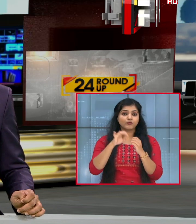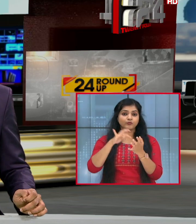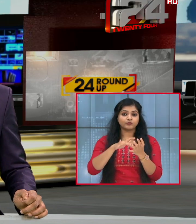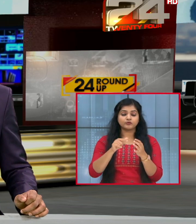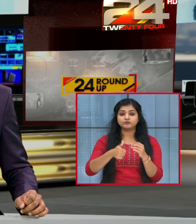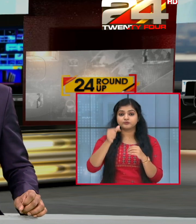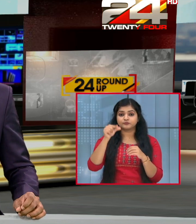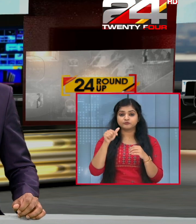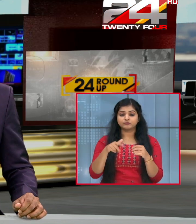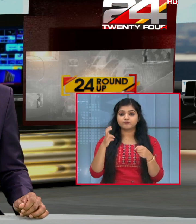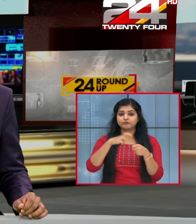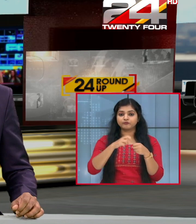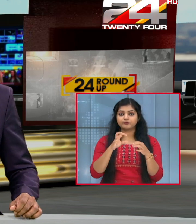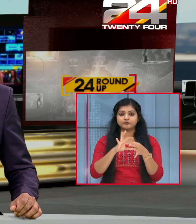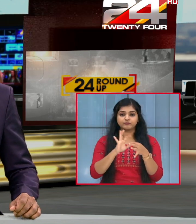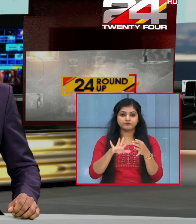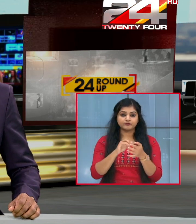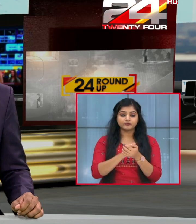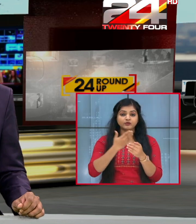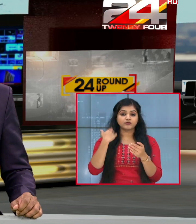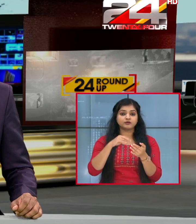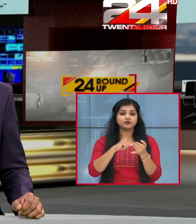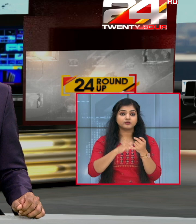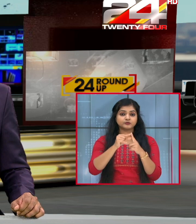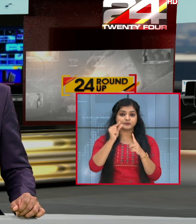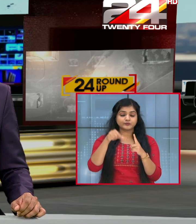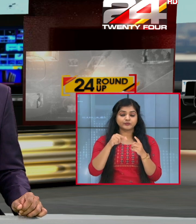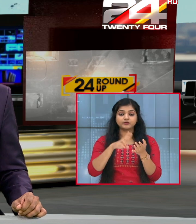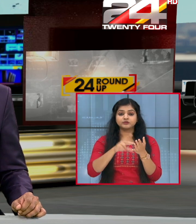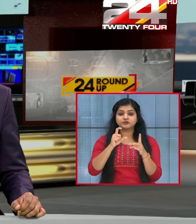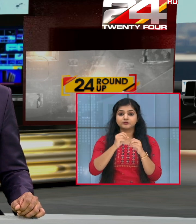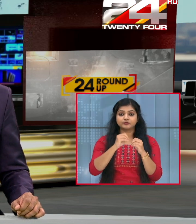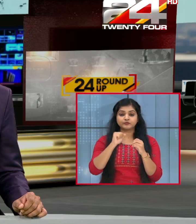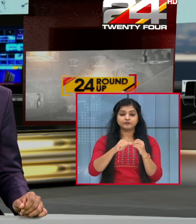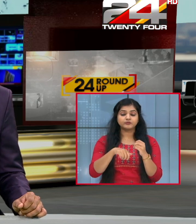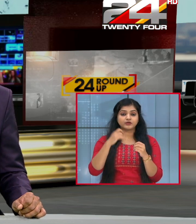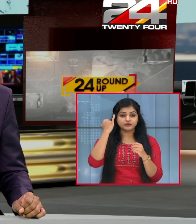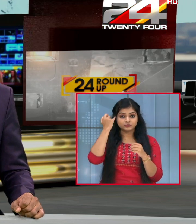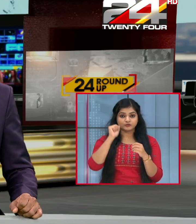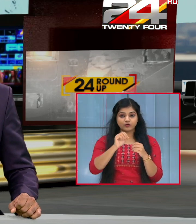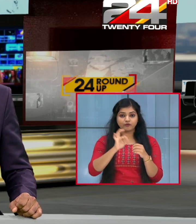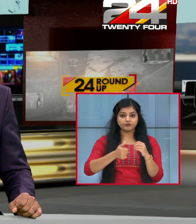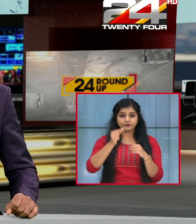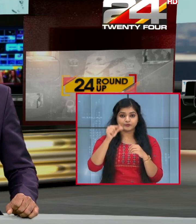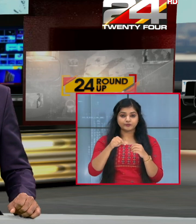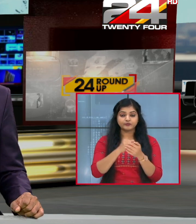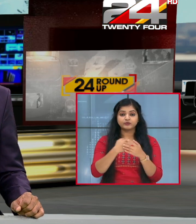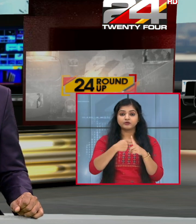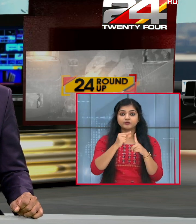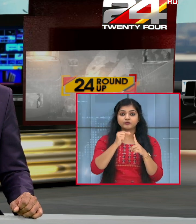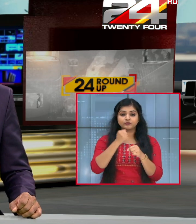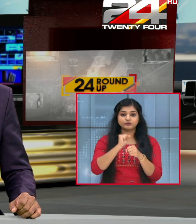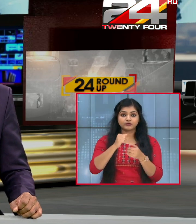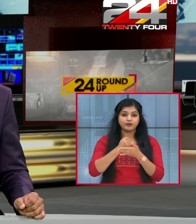വാഖടേക്കും പങ്കുണ്ടായിരുന്നു. NCB മുൻ SP വിശ്വവിജയ് സിംഗ്, NCBയുടെ ഇന്റലിജൻസ് ഓഫീസർ ആശിഷ് രഞ്ജൻ, KP ഗോസാഫിയുടെ